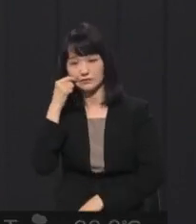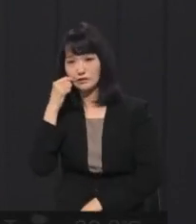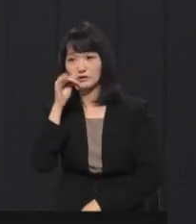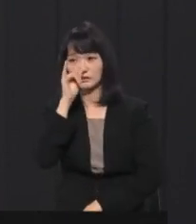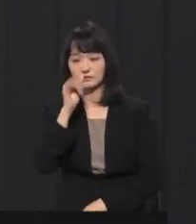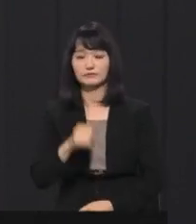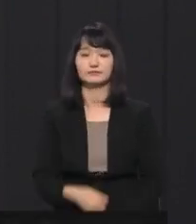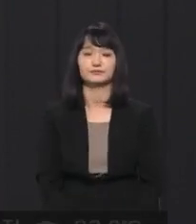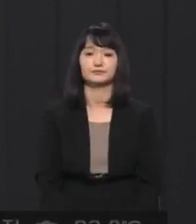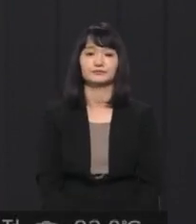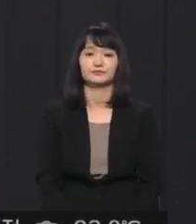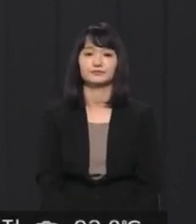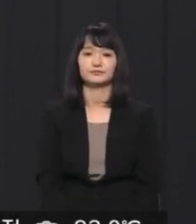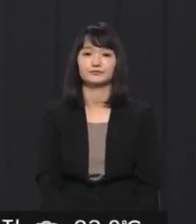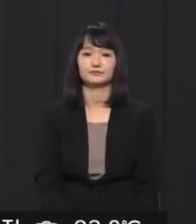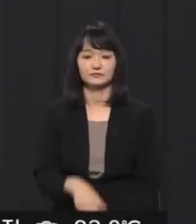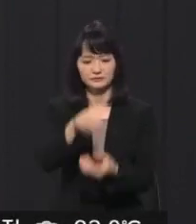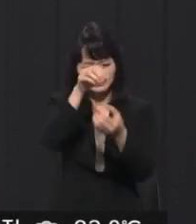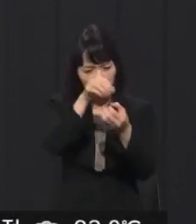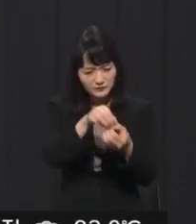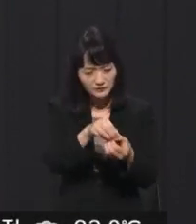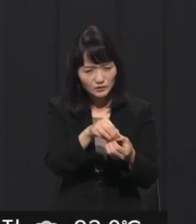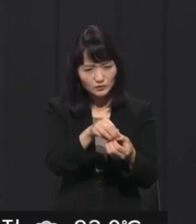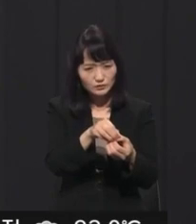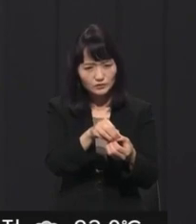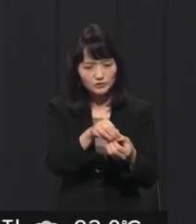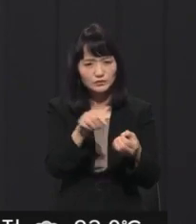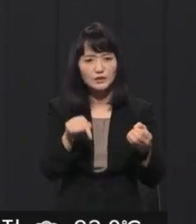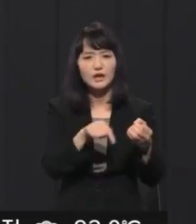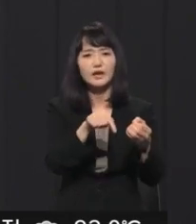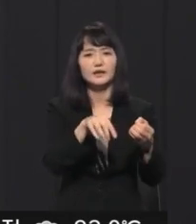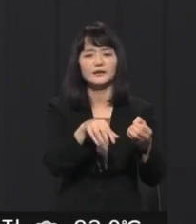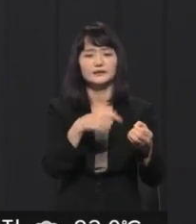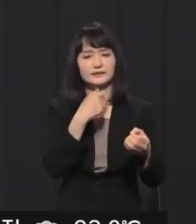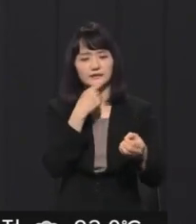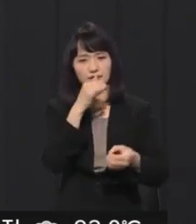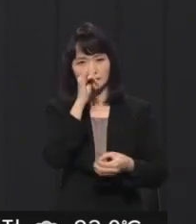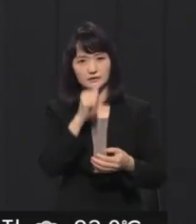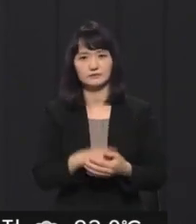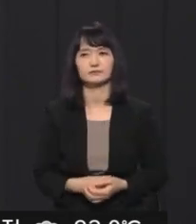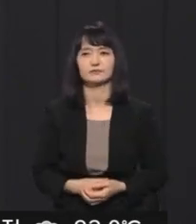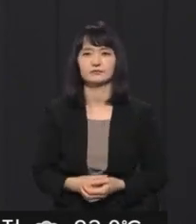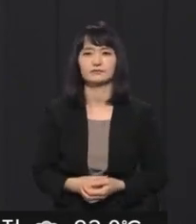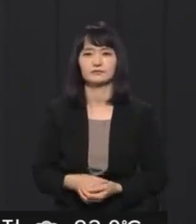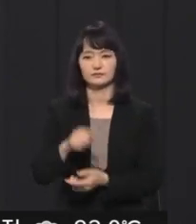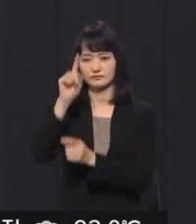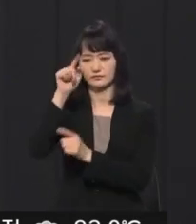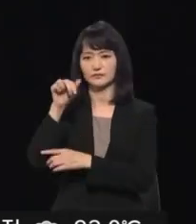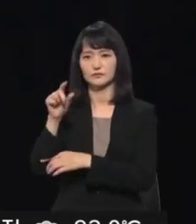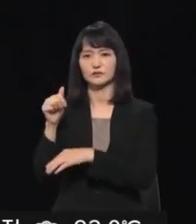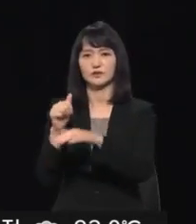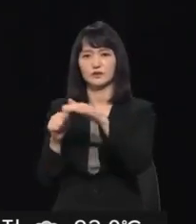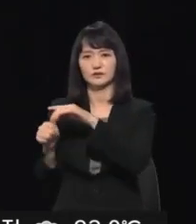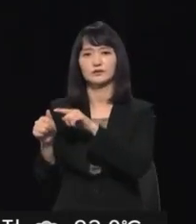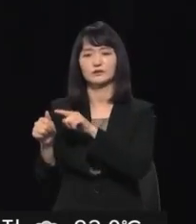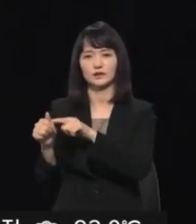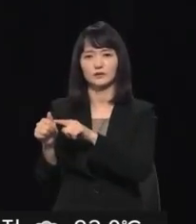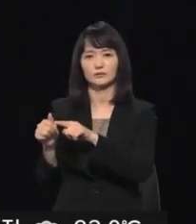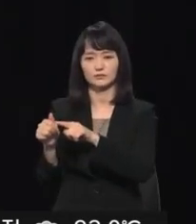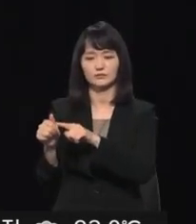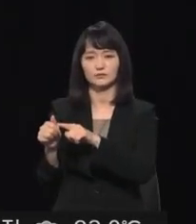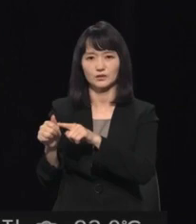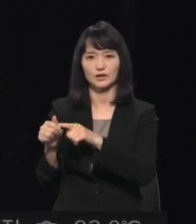또 안좋아하는 분들도 계시지만 또 유독 대표 친가 외가 다도 대응해 알아보니까 나쁘지 않은거 같습니다 비해 알겠습니다 여기까지 얘기를 듣고